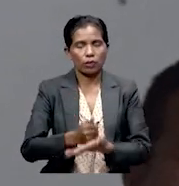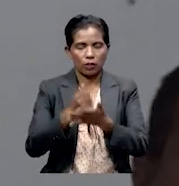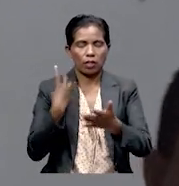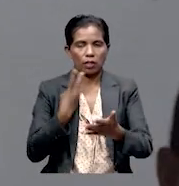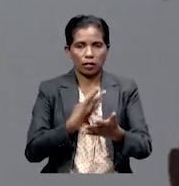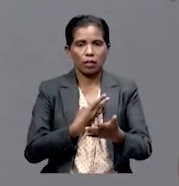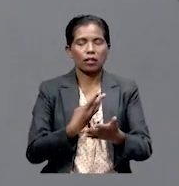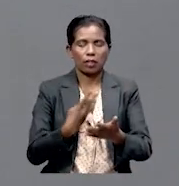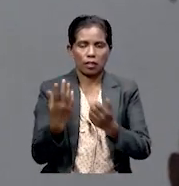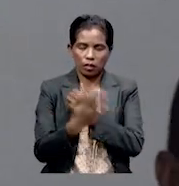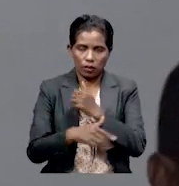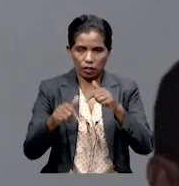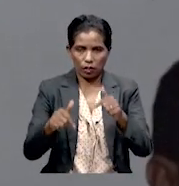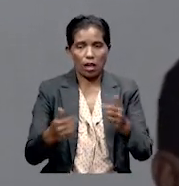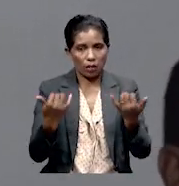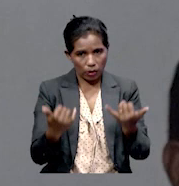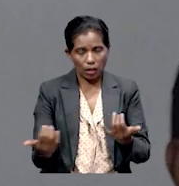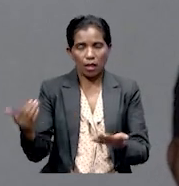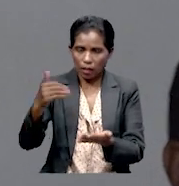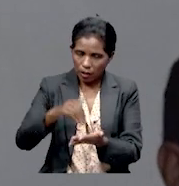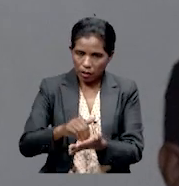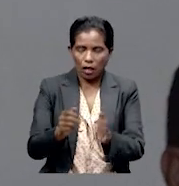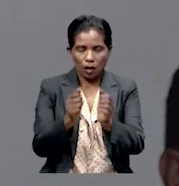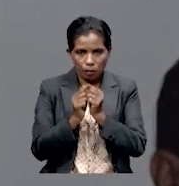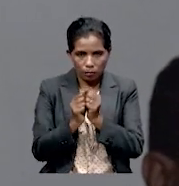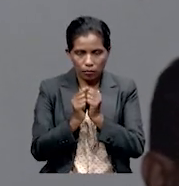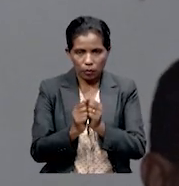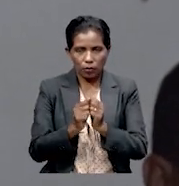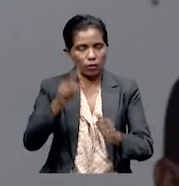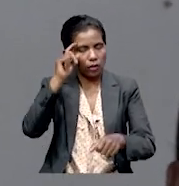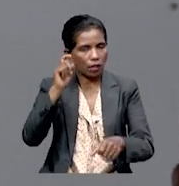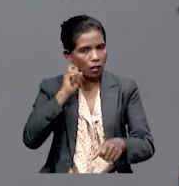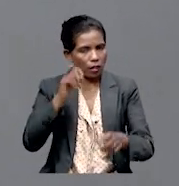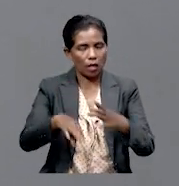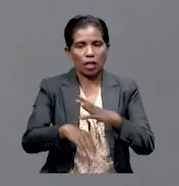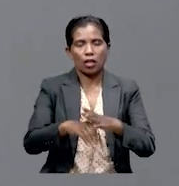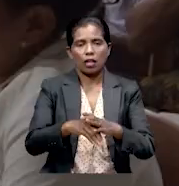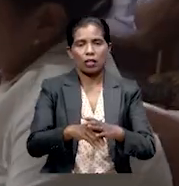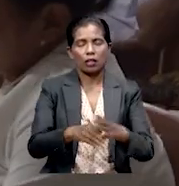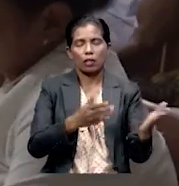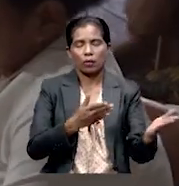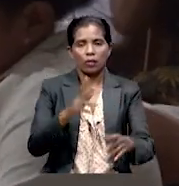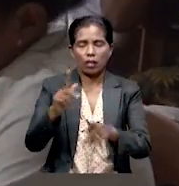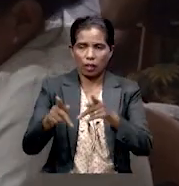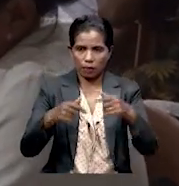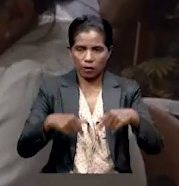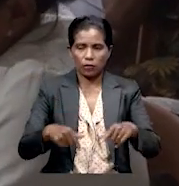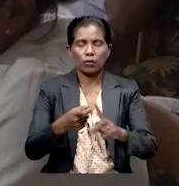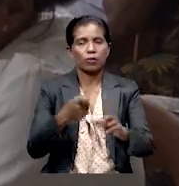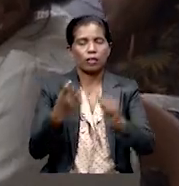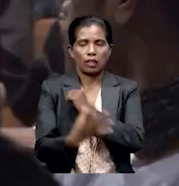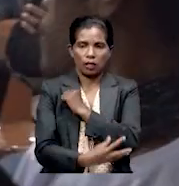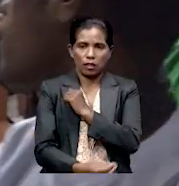mambot. Atau asai kau ni usi piak memuki. Los kalai. Alenda ne Kolbu Adilai